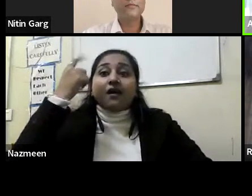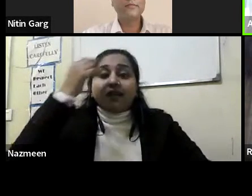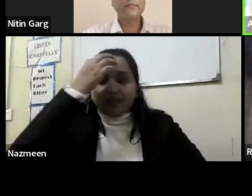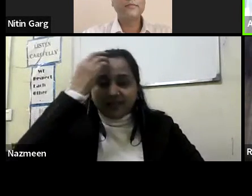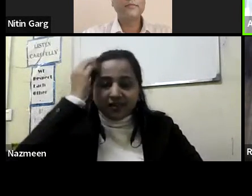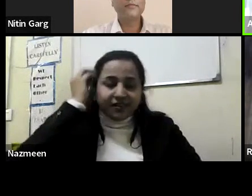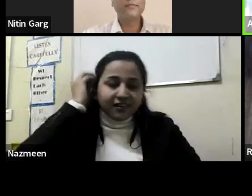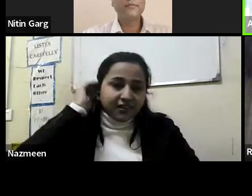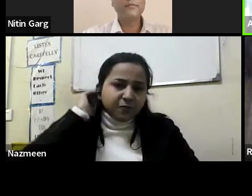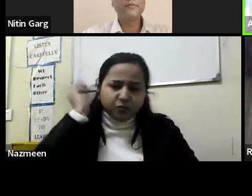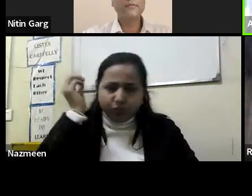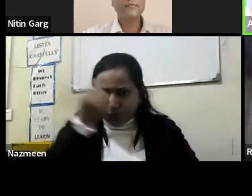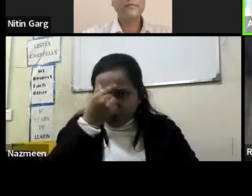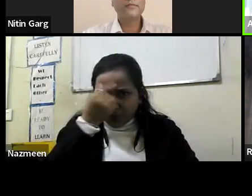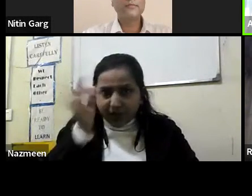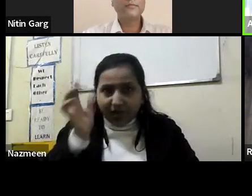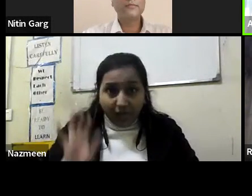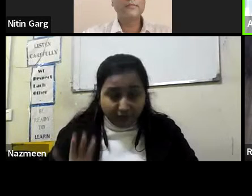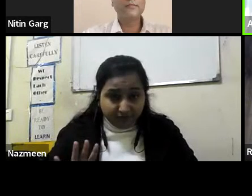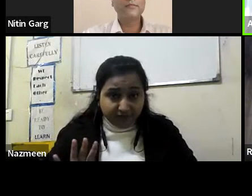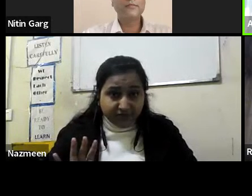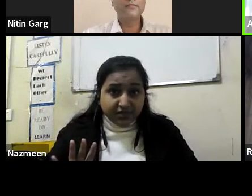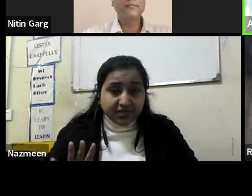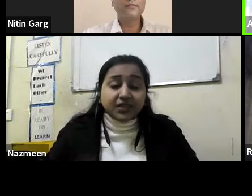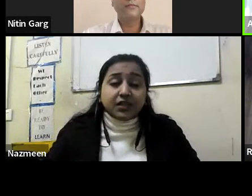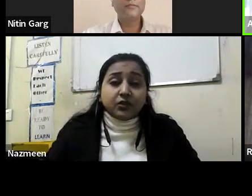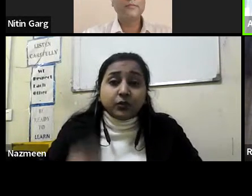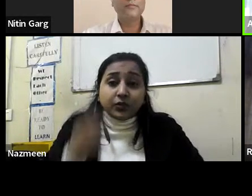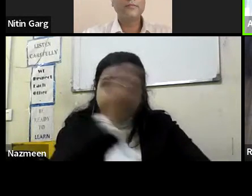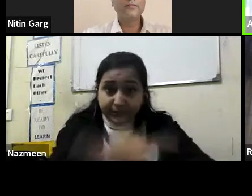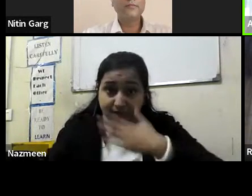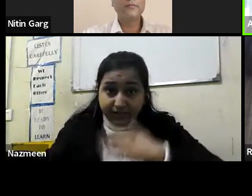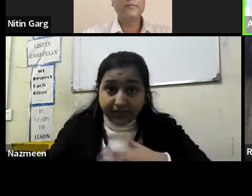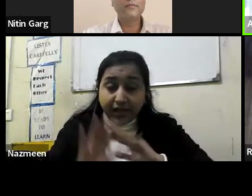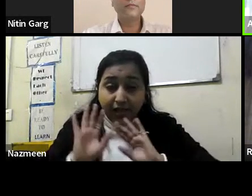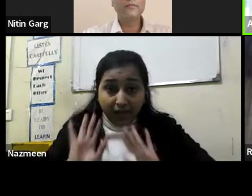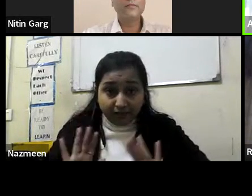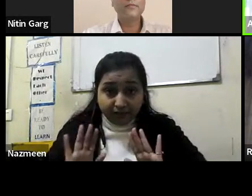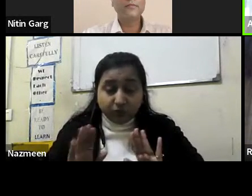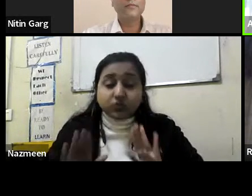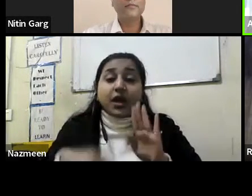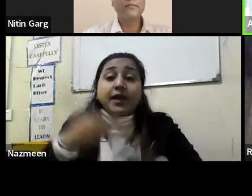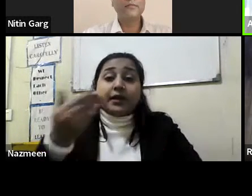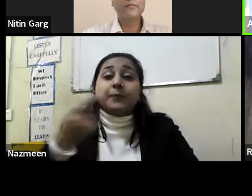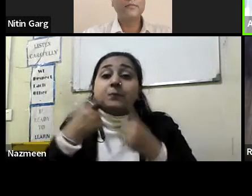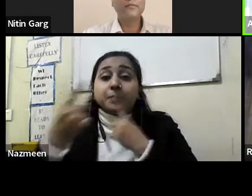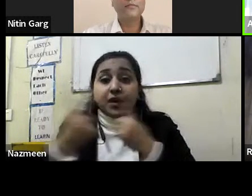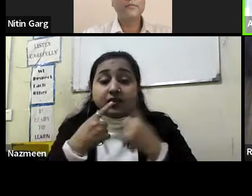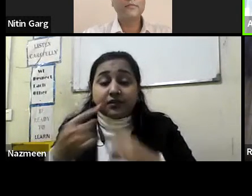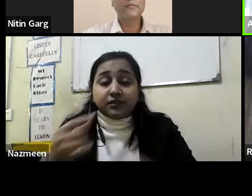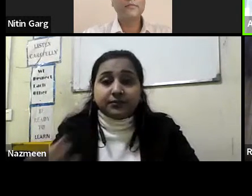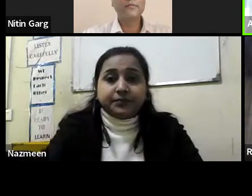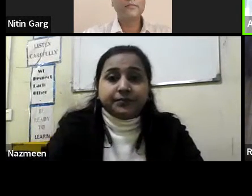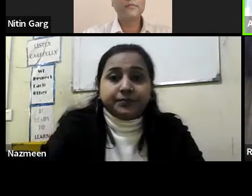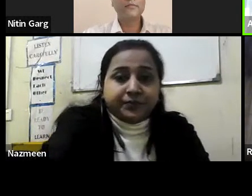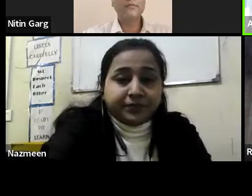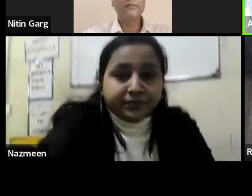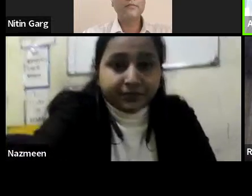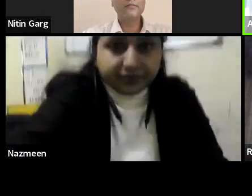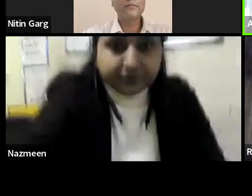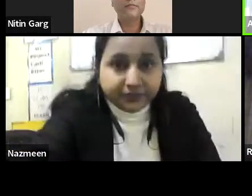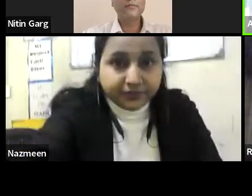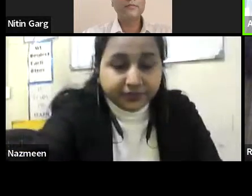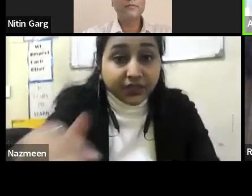हाँ, अगर कोई प्रॉबिलिटी ऑफ डिसेबिलिटी है तो फिर उसके आगे बात करें। आई थिंक इसमें सबसे ज्यादा इम्पोर्टेंस अभी